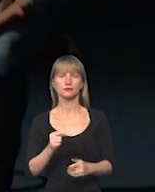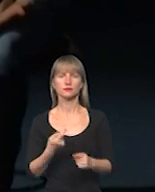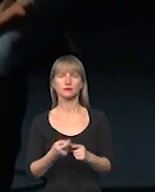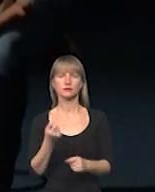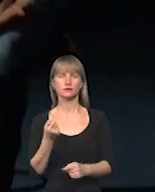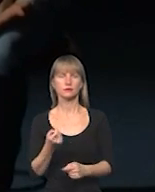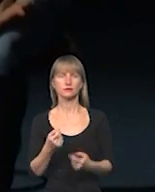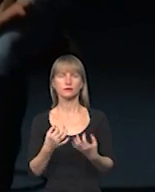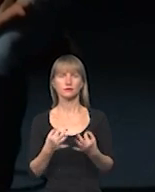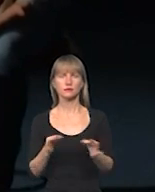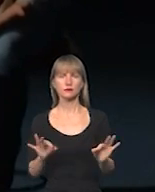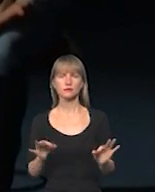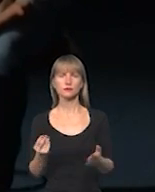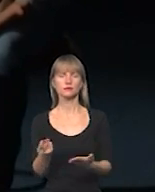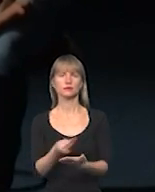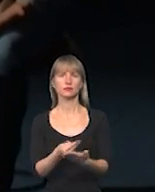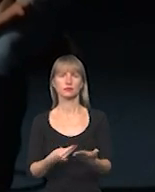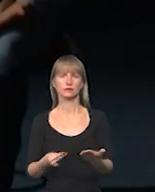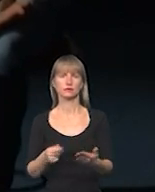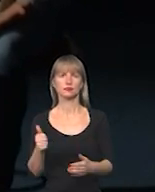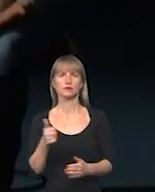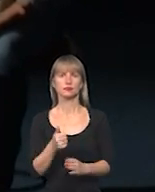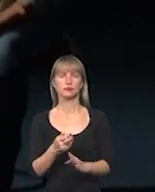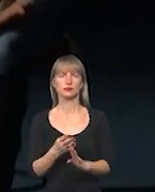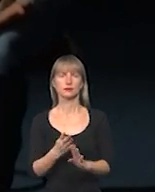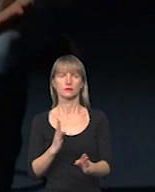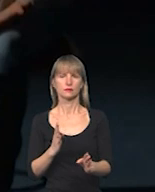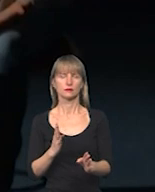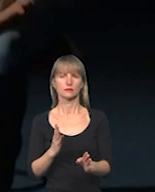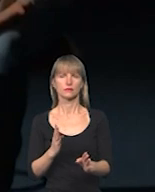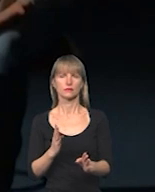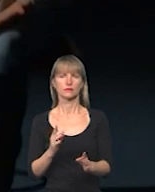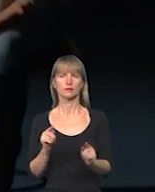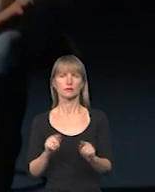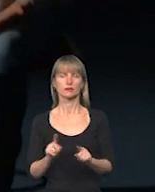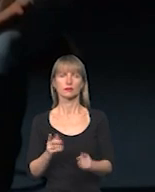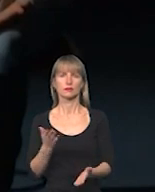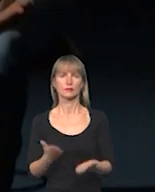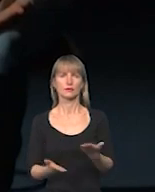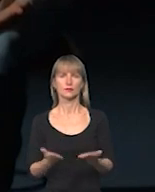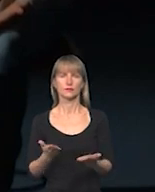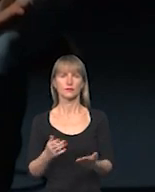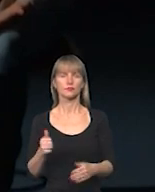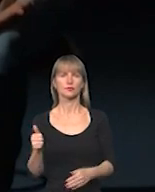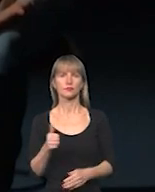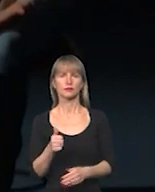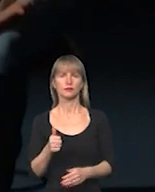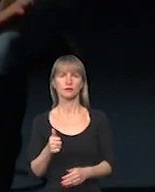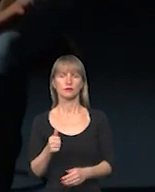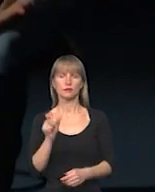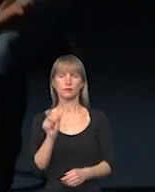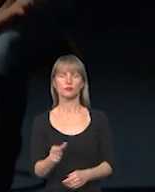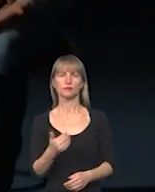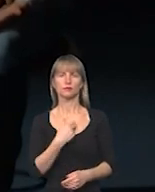трішечки дозволяє художникам пришвидшити процес. Тому що, мабуть, першій людині, яка хоче